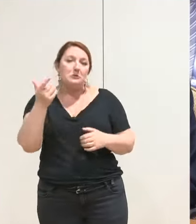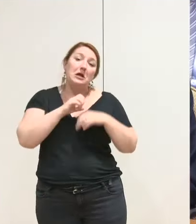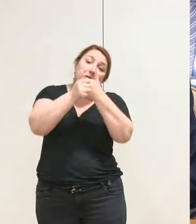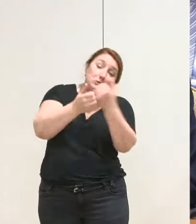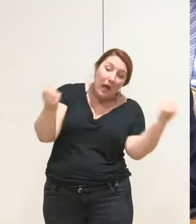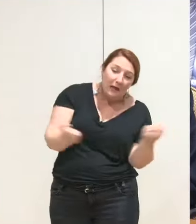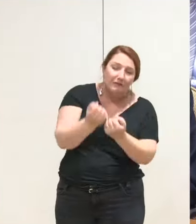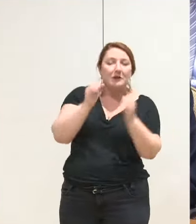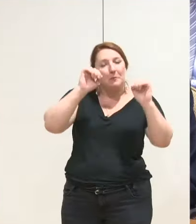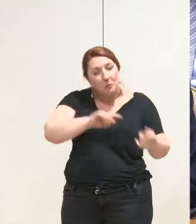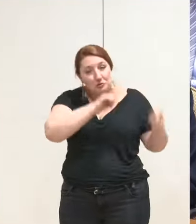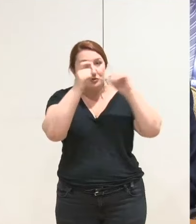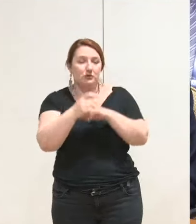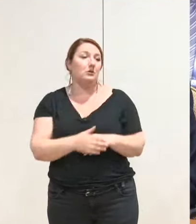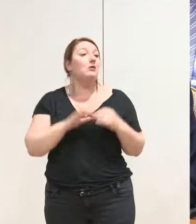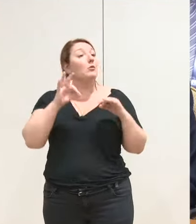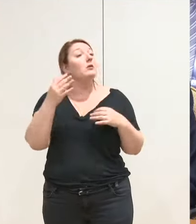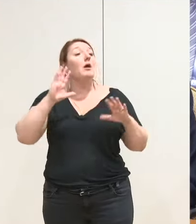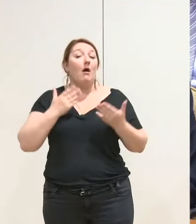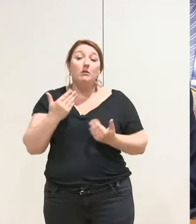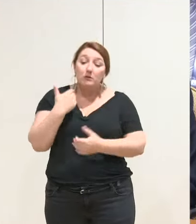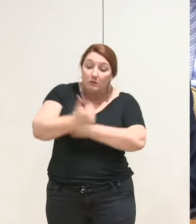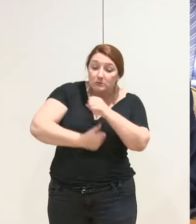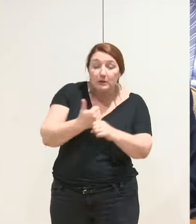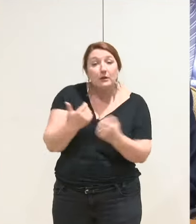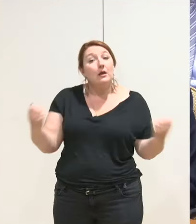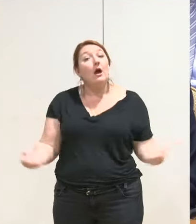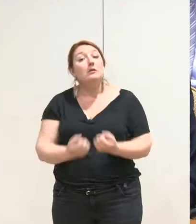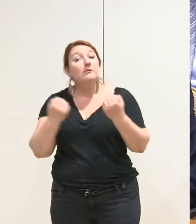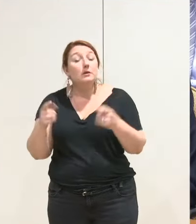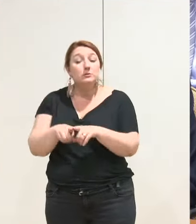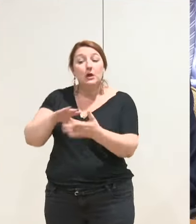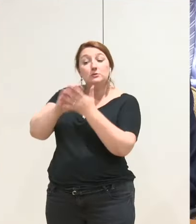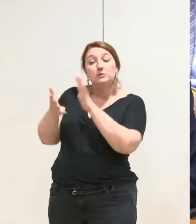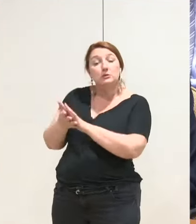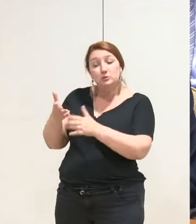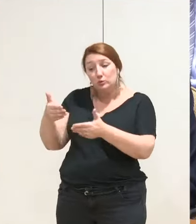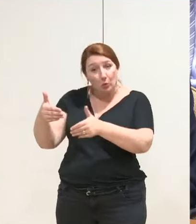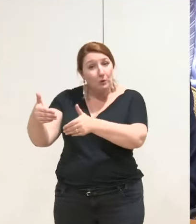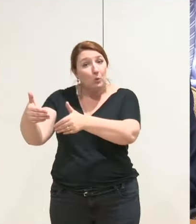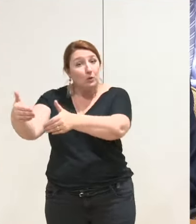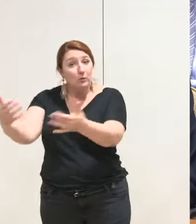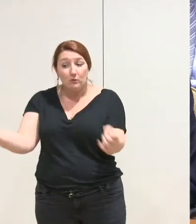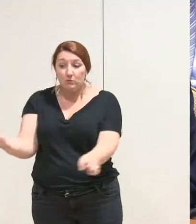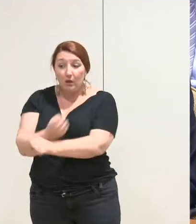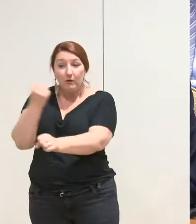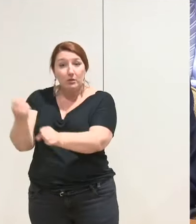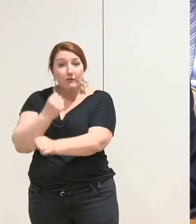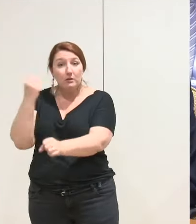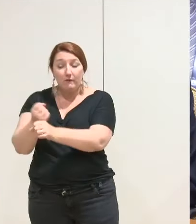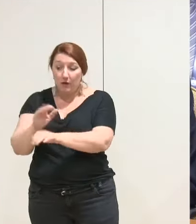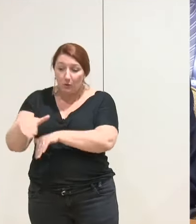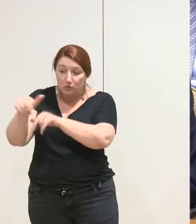changerait en attendant cette année concrètement l'activité et la vie de l'association continue et l'activité des centres de loisirs